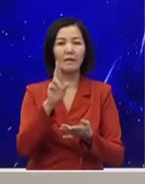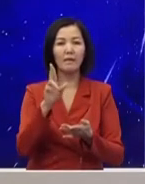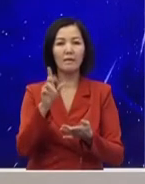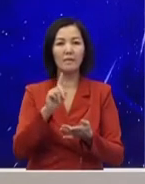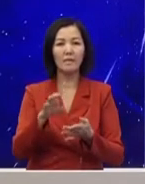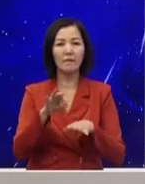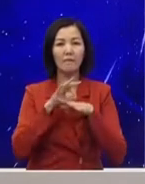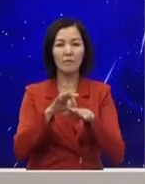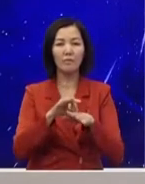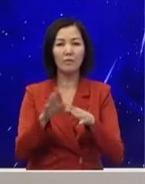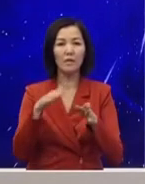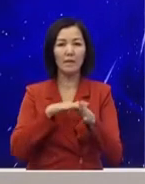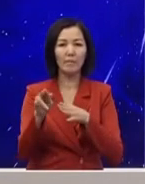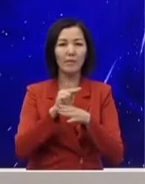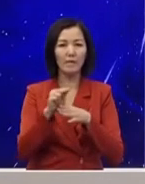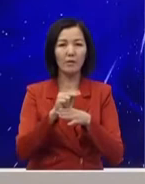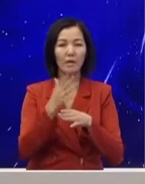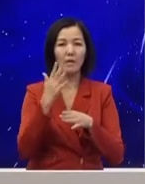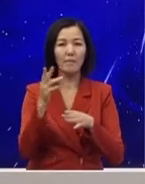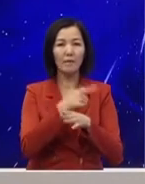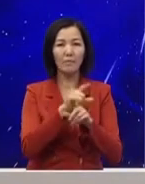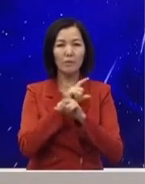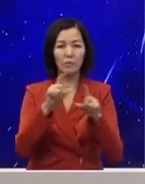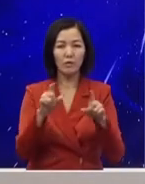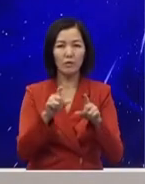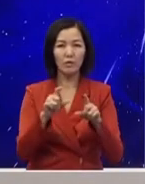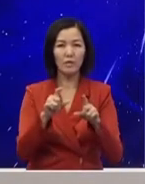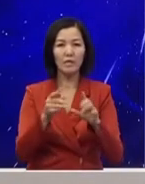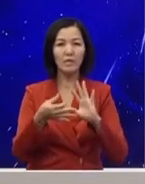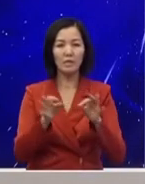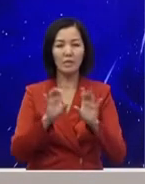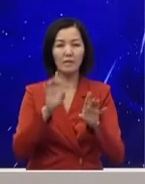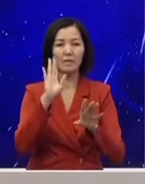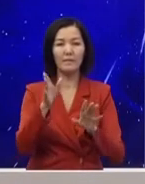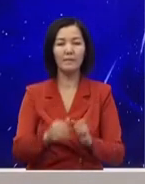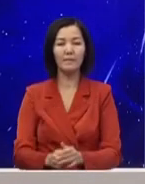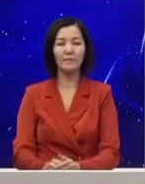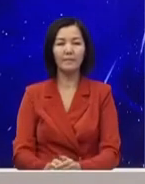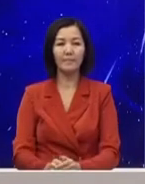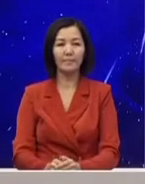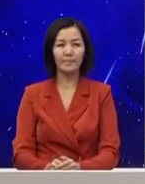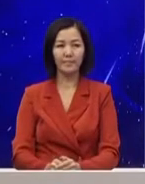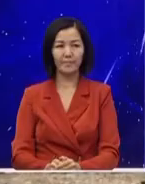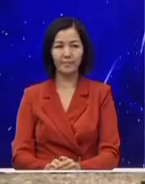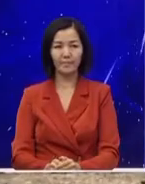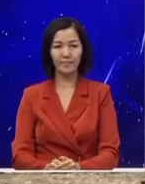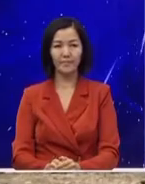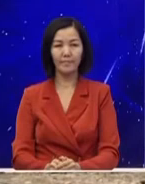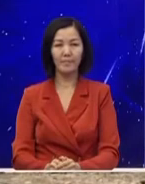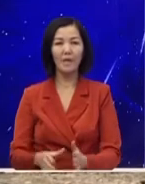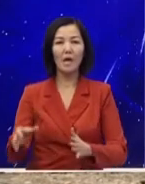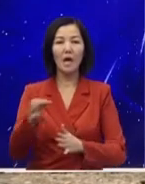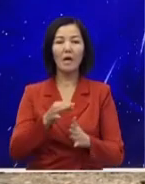регионе ведется капитальный ремонт 5 медучреждений. О темпах работ расскажет Ануар Амангельдинов.